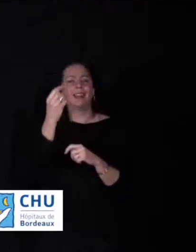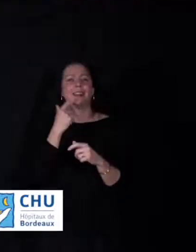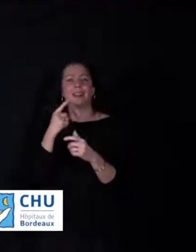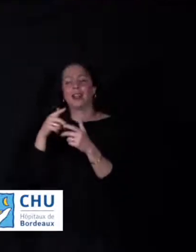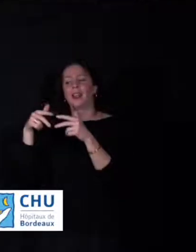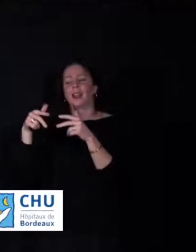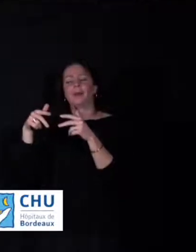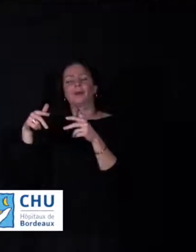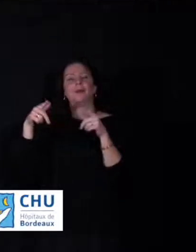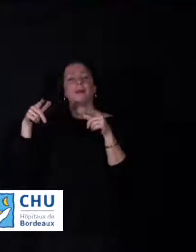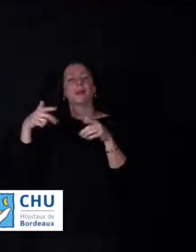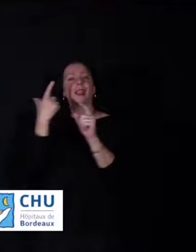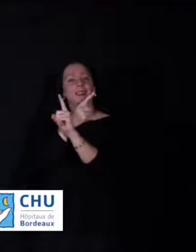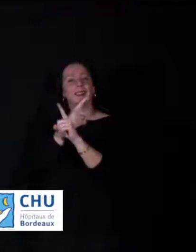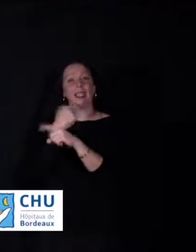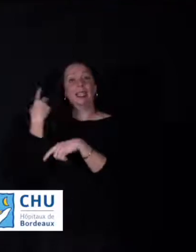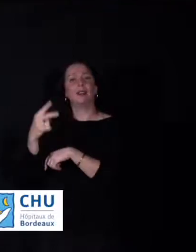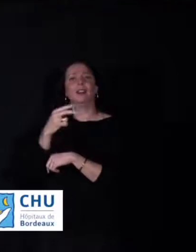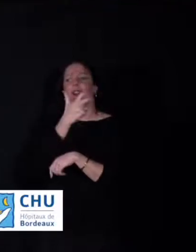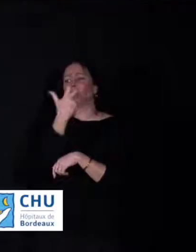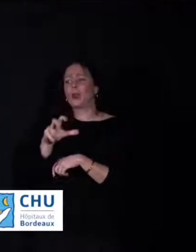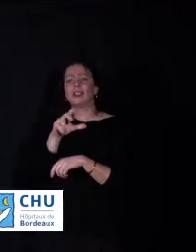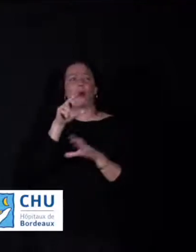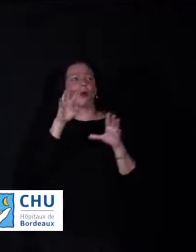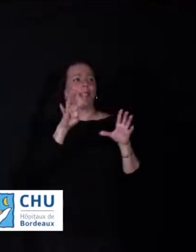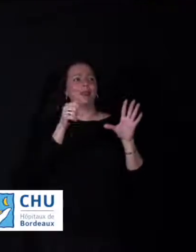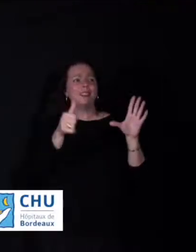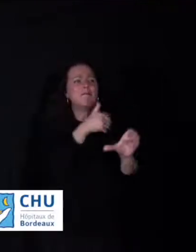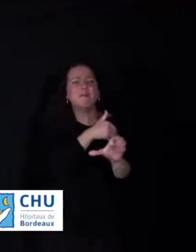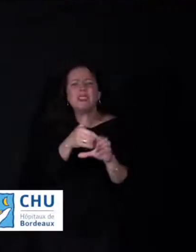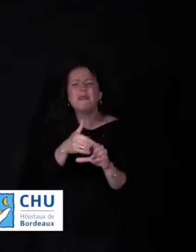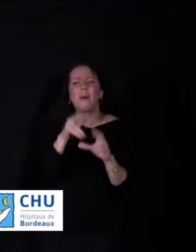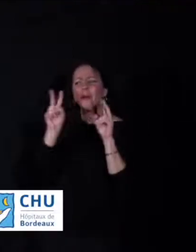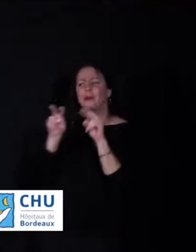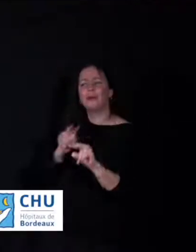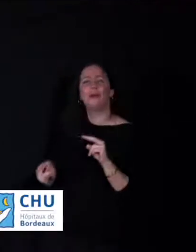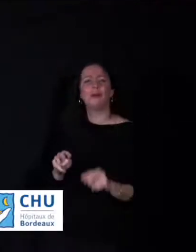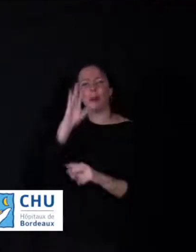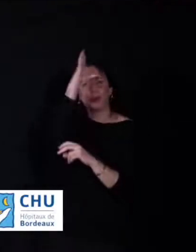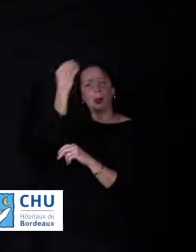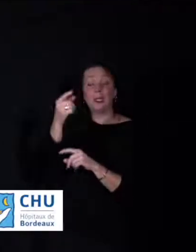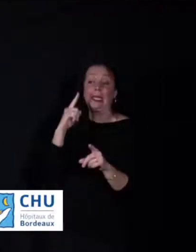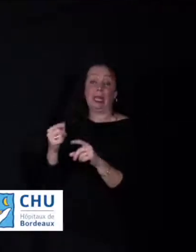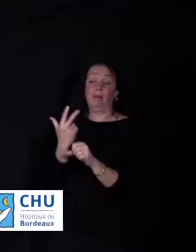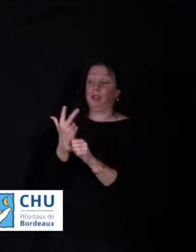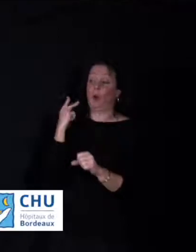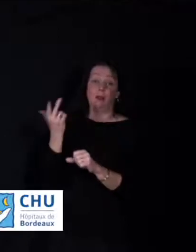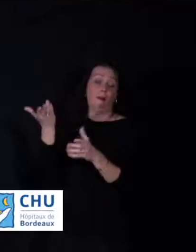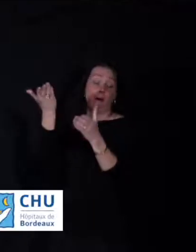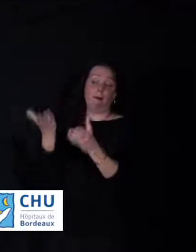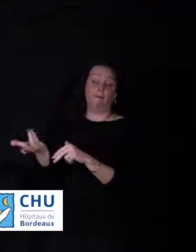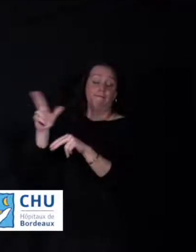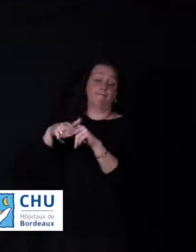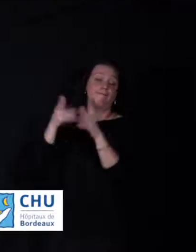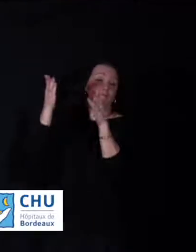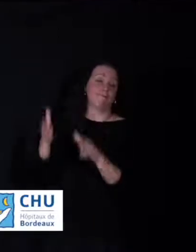à savoir 346 millions de vues. Et là, on vient de fêter, donc, comme vous le savez, les 3 ans de la disparition de